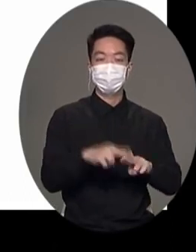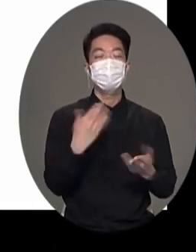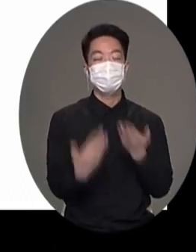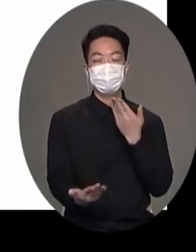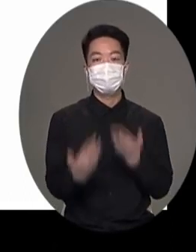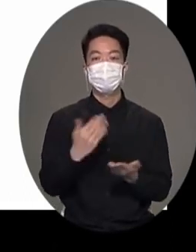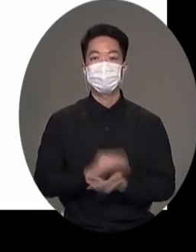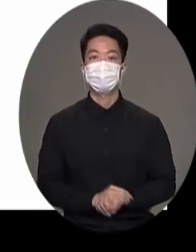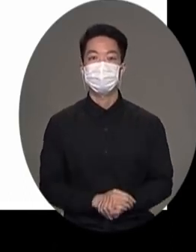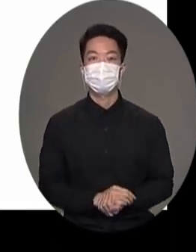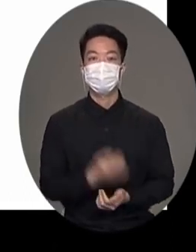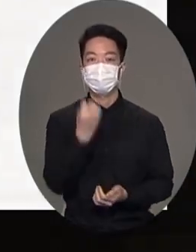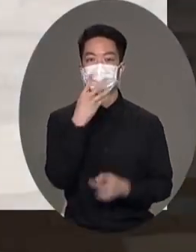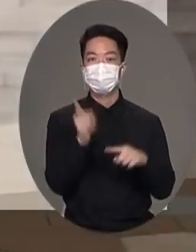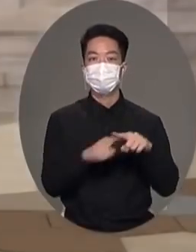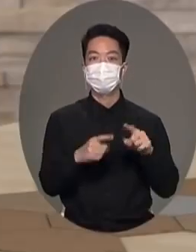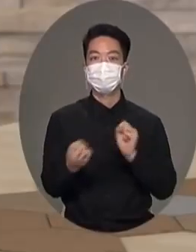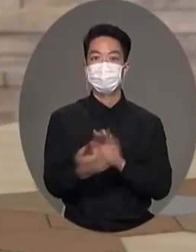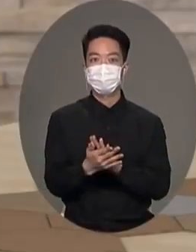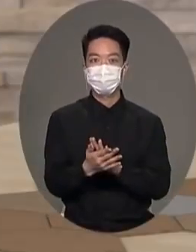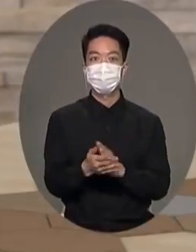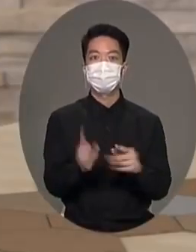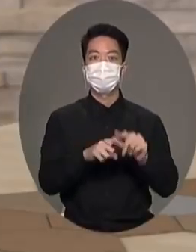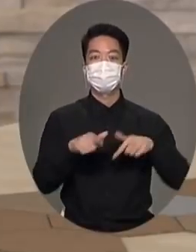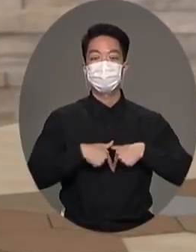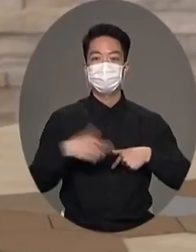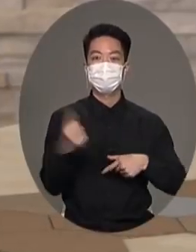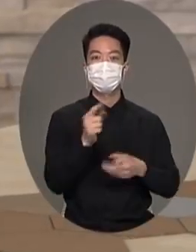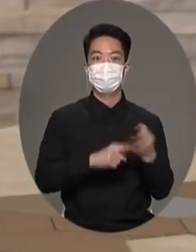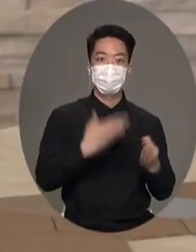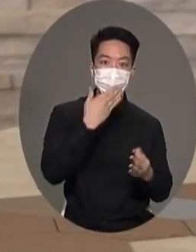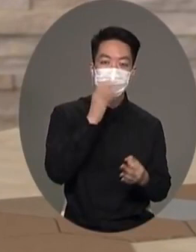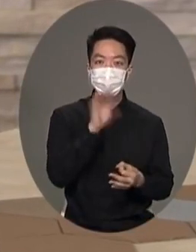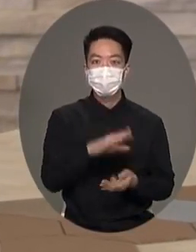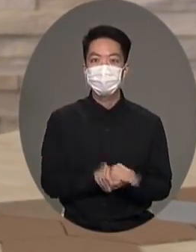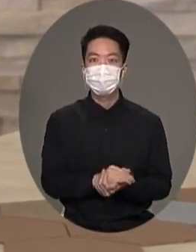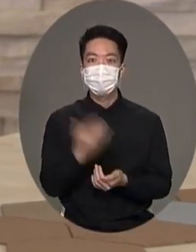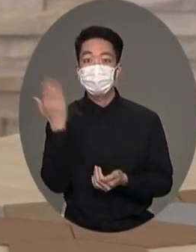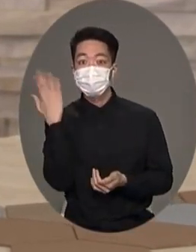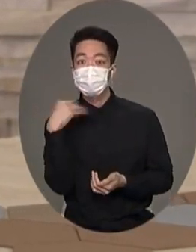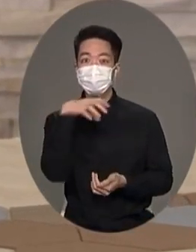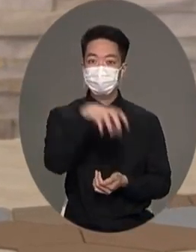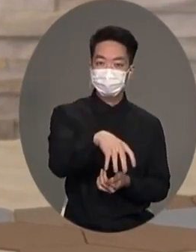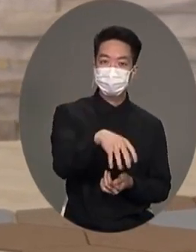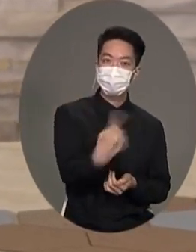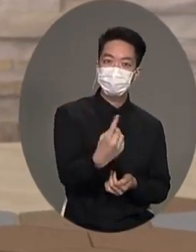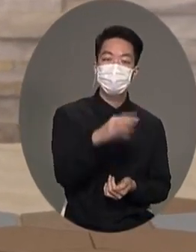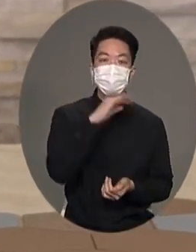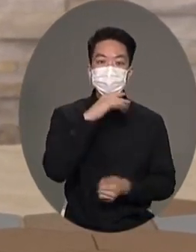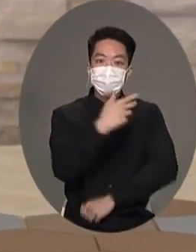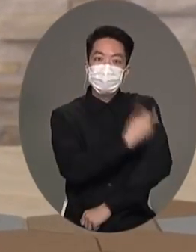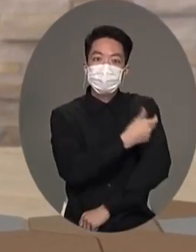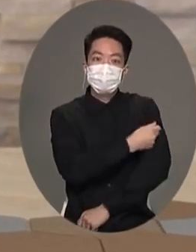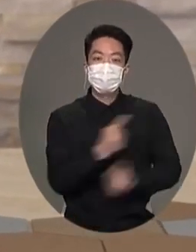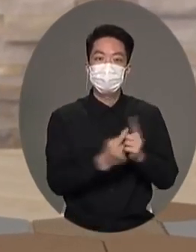臨第四次嘅封鎖。咁港大感染及傳染病中心總監何柏良就話啦：嗱，以往理解一個地